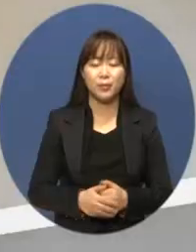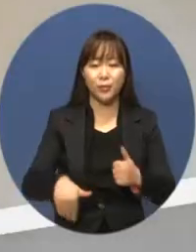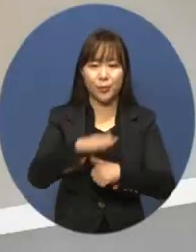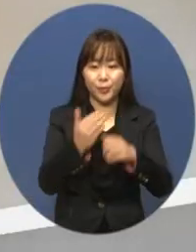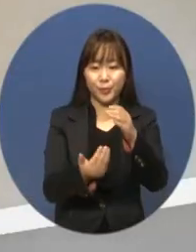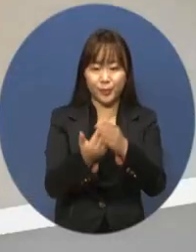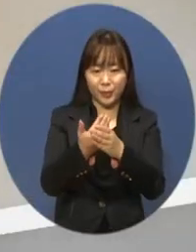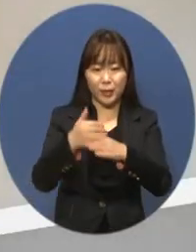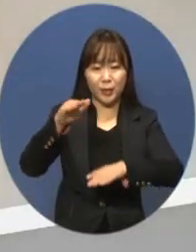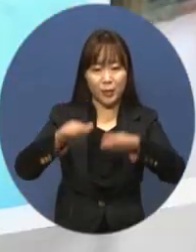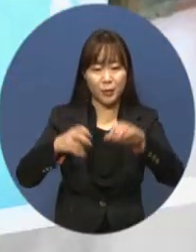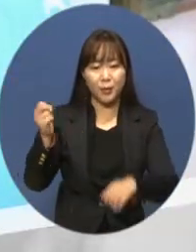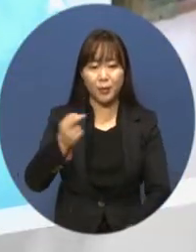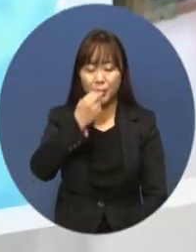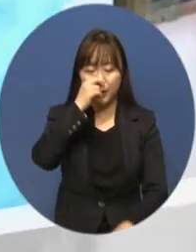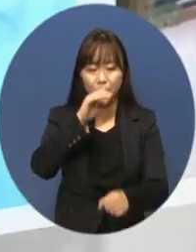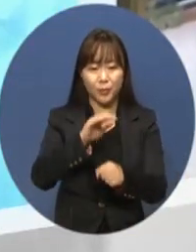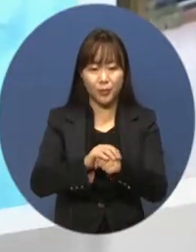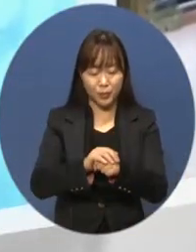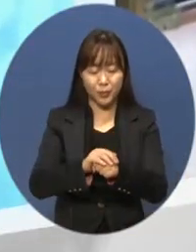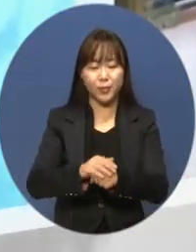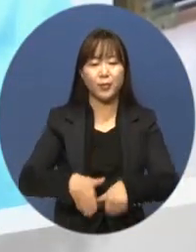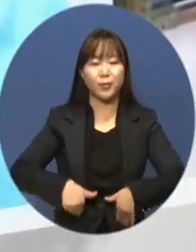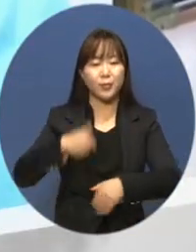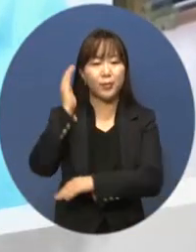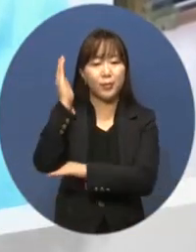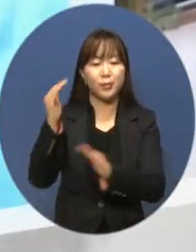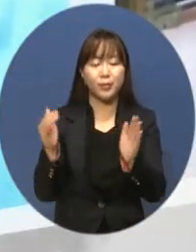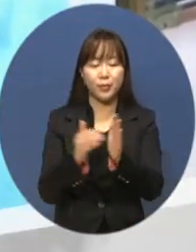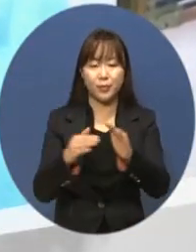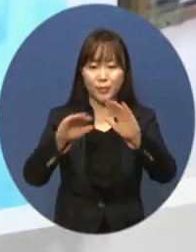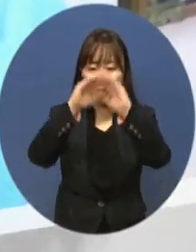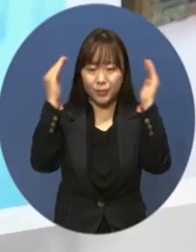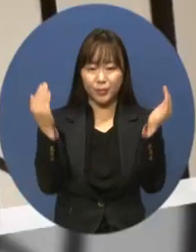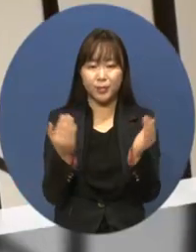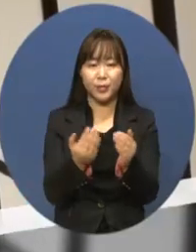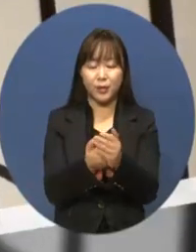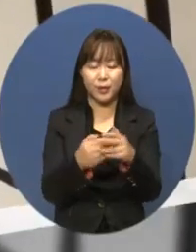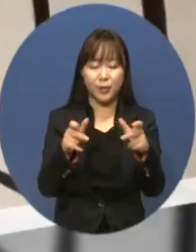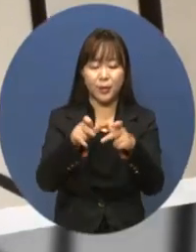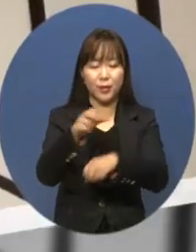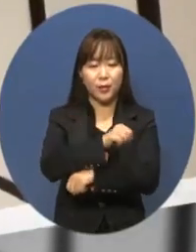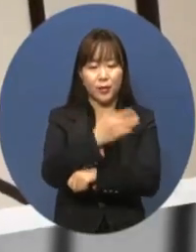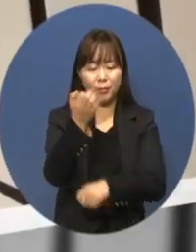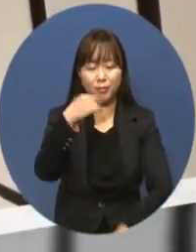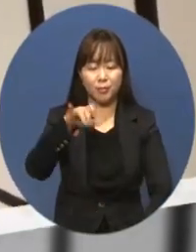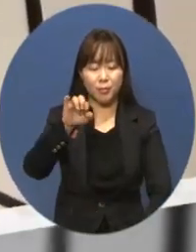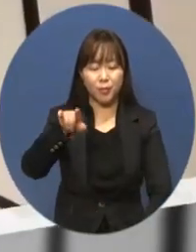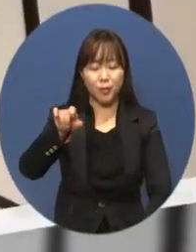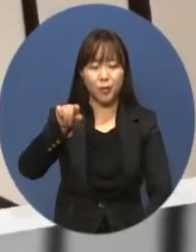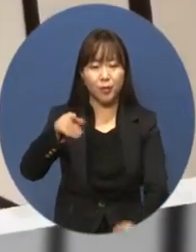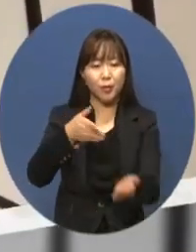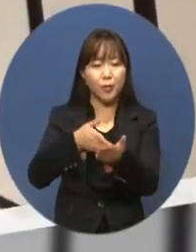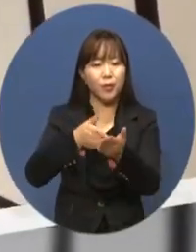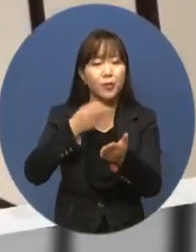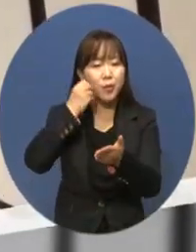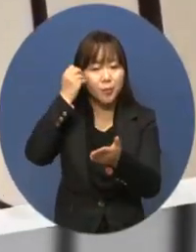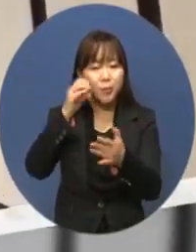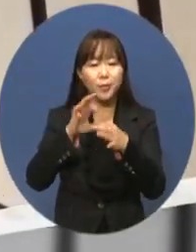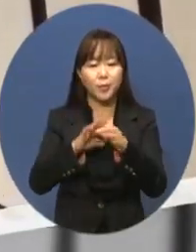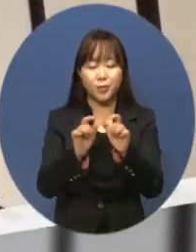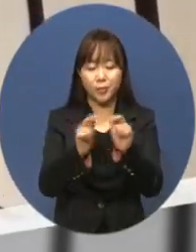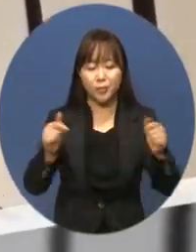우리 주변에서 일어나는 불공정한 사례부터 억울한 사연, 따뜻한 미담까지 장애인신문과 웰페어